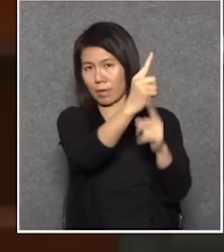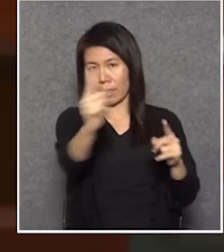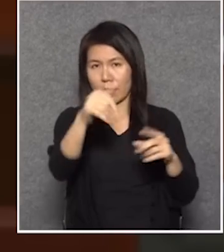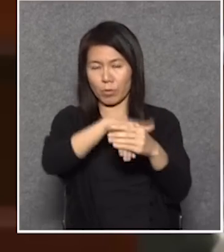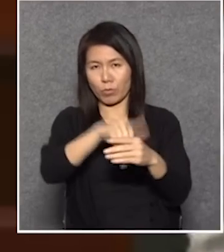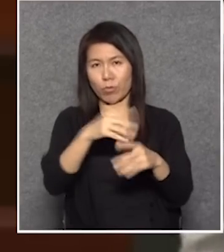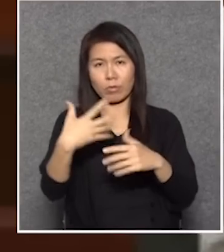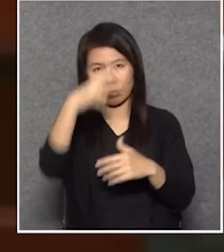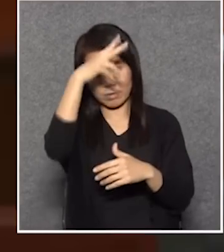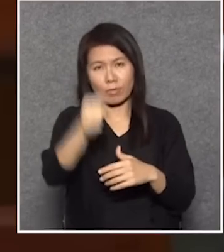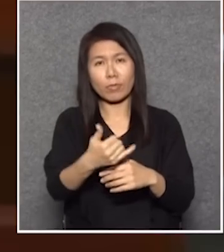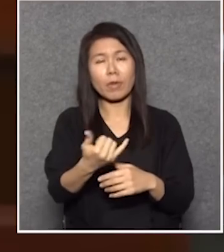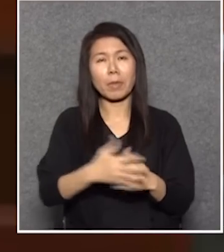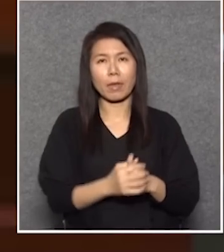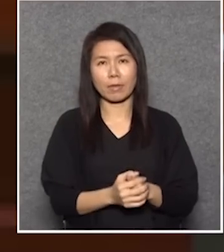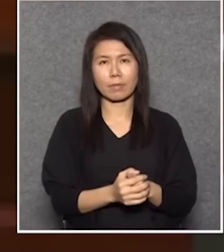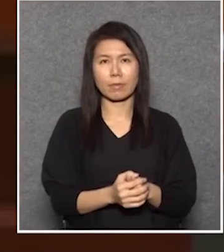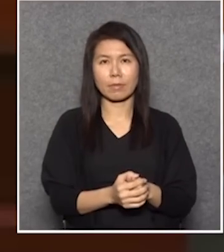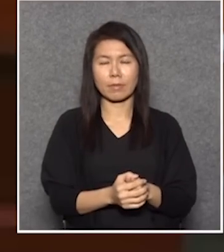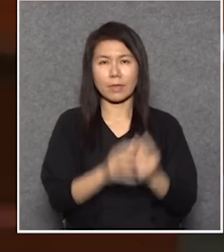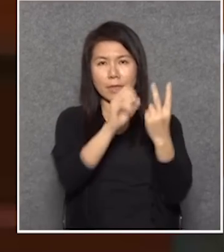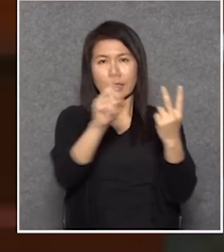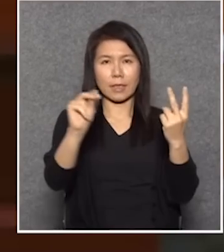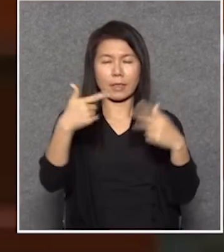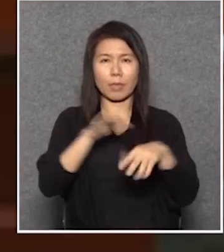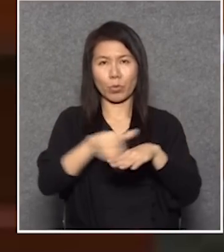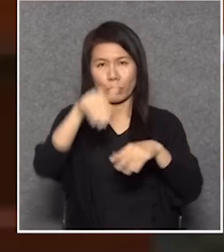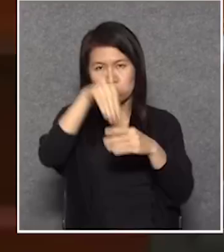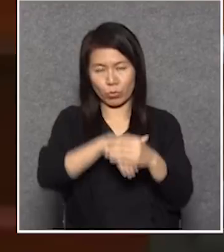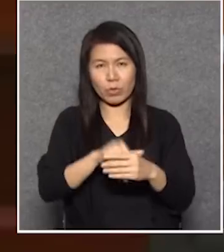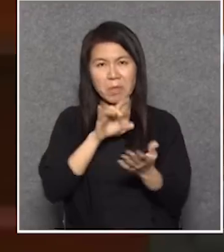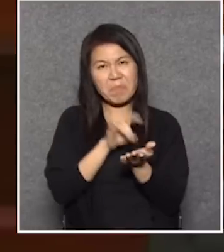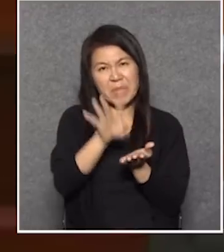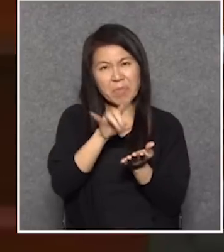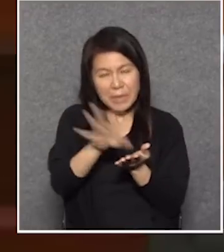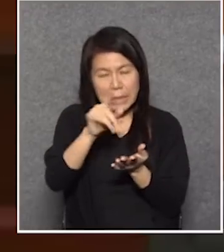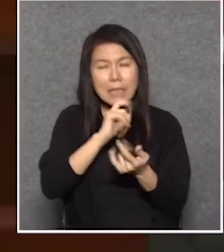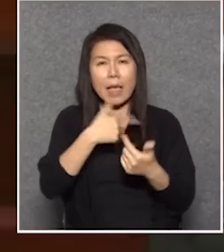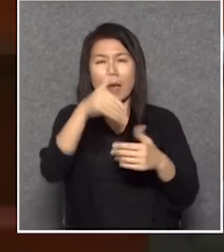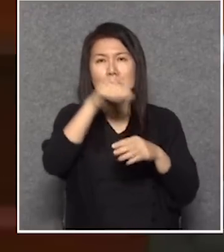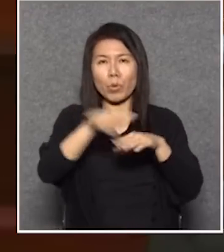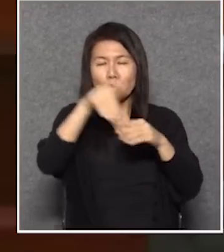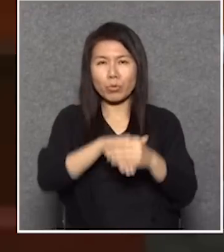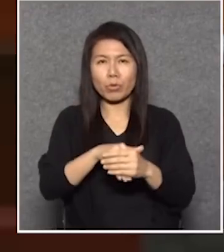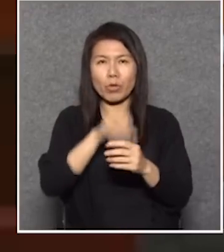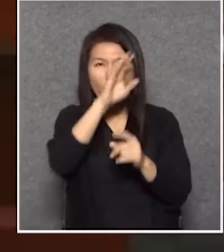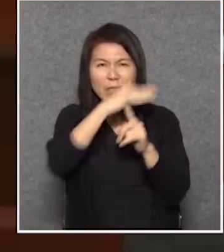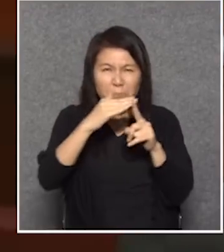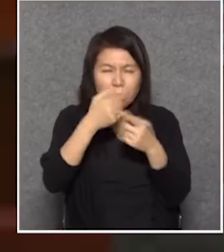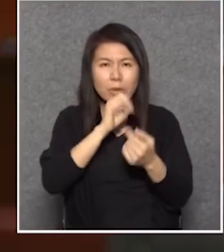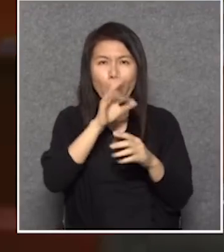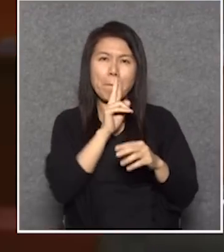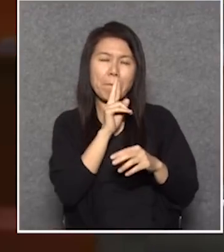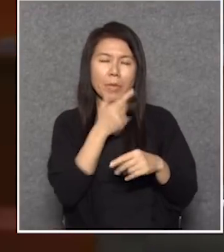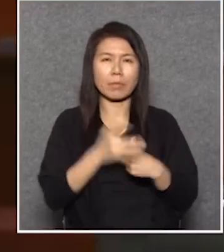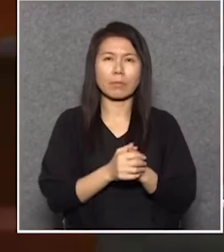係咪？為2017年呢個普選有篩選嘅普選去鋪路，但係講一句唔講一句，係咪？